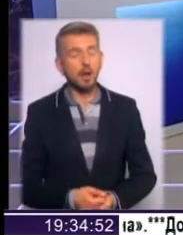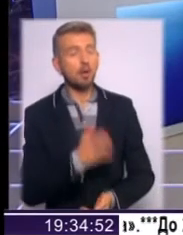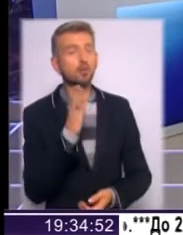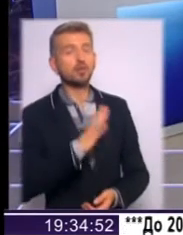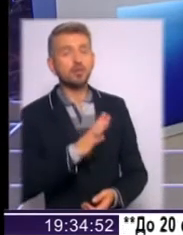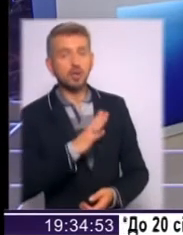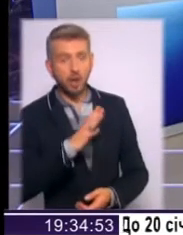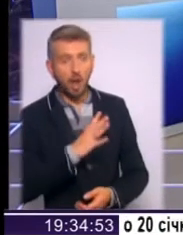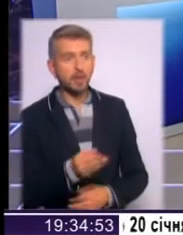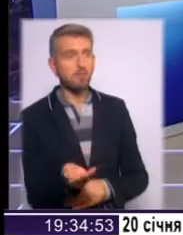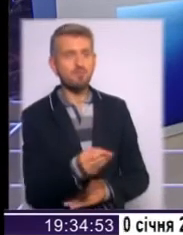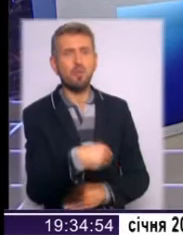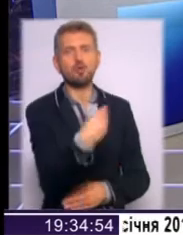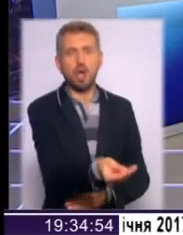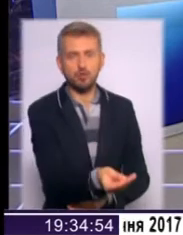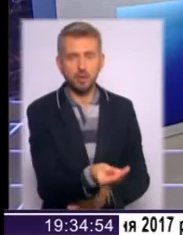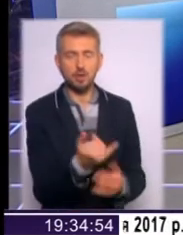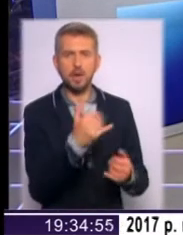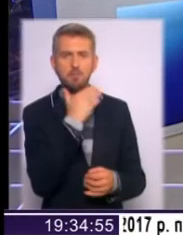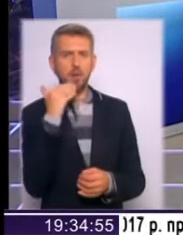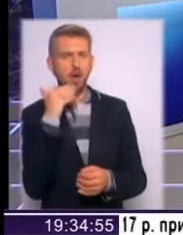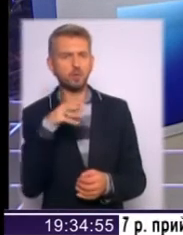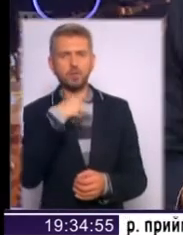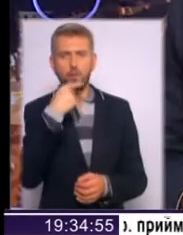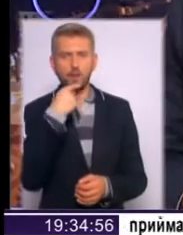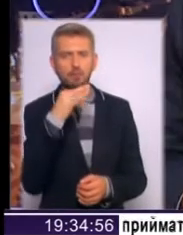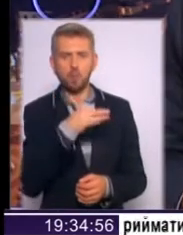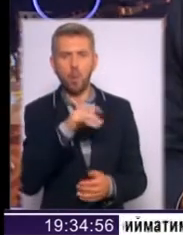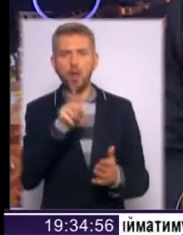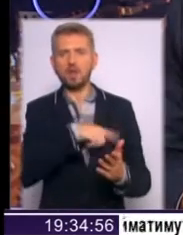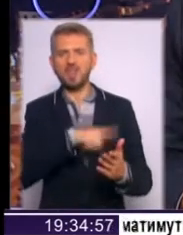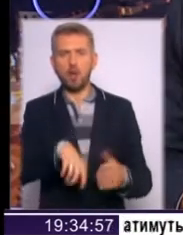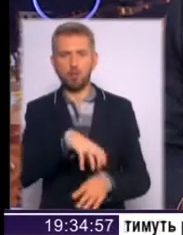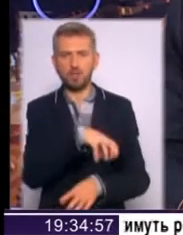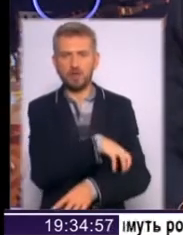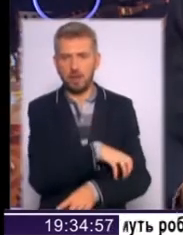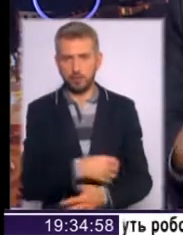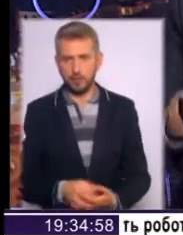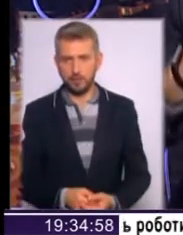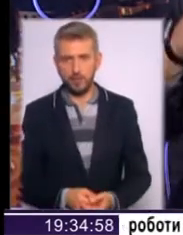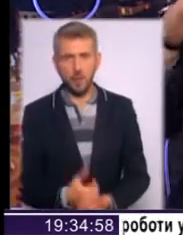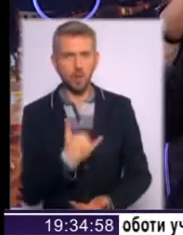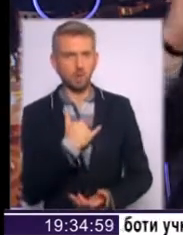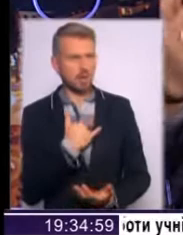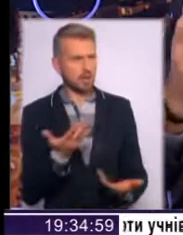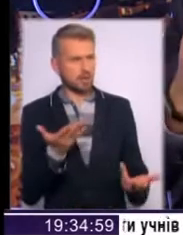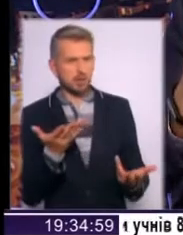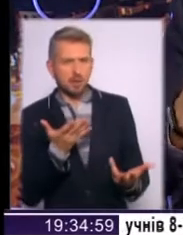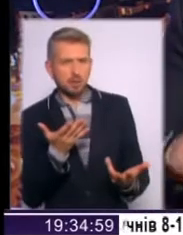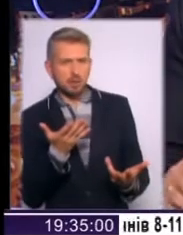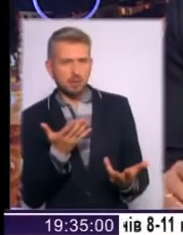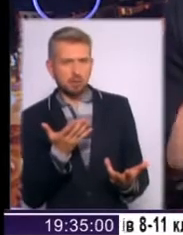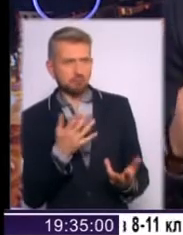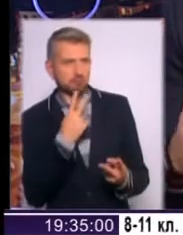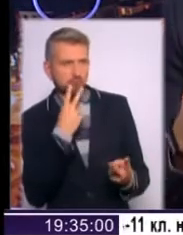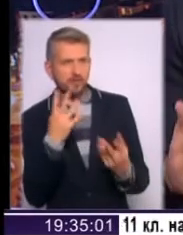чекати подачок? Ну, от дивіться, зараз багато всі говорять про декомунізацію. Угу, угу. І в нас от якась мішура, от вона зовнішня. А